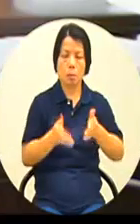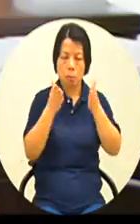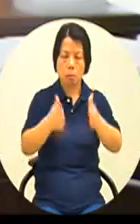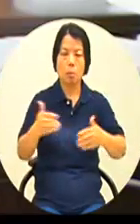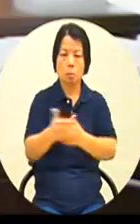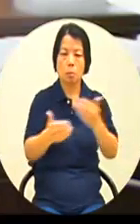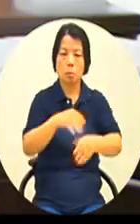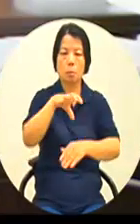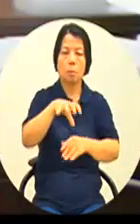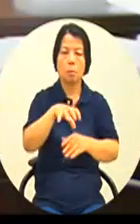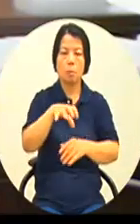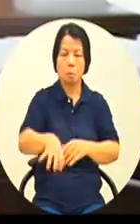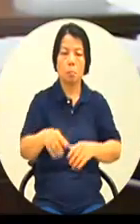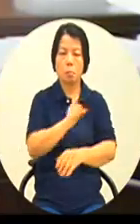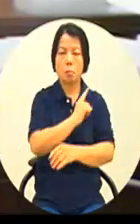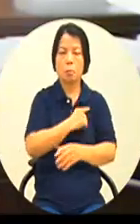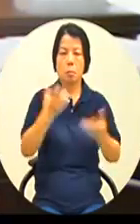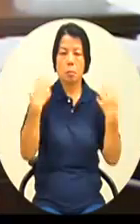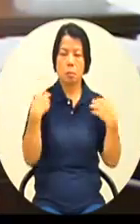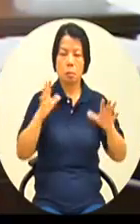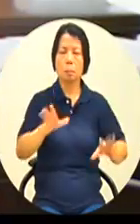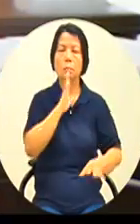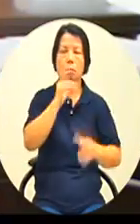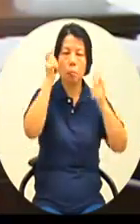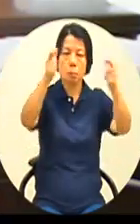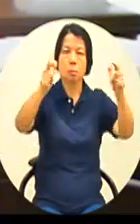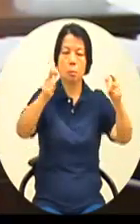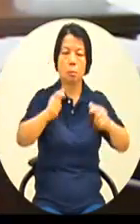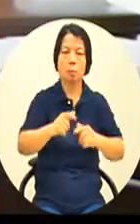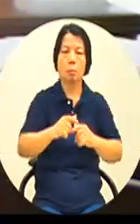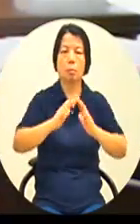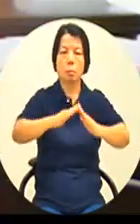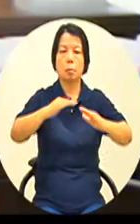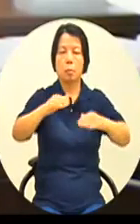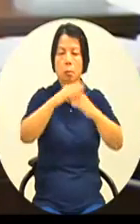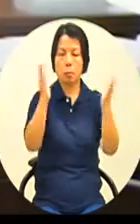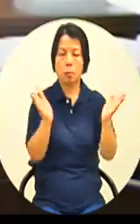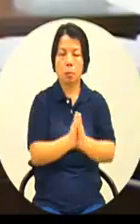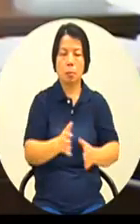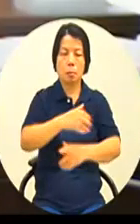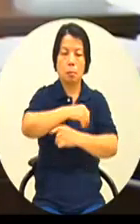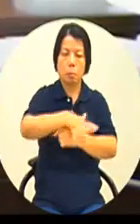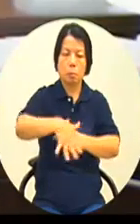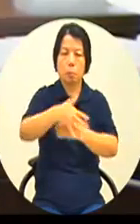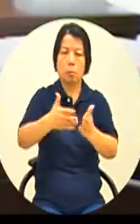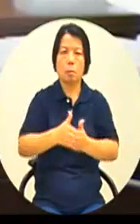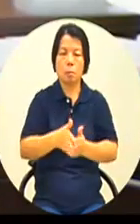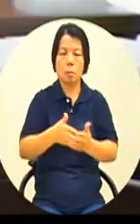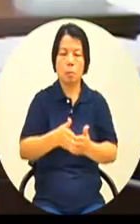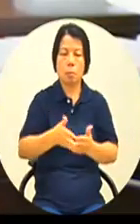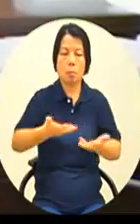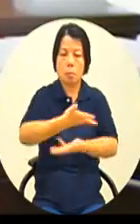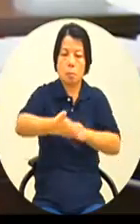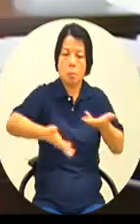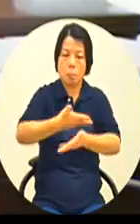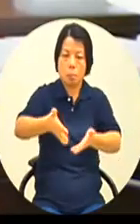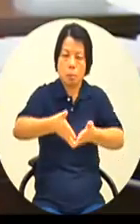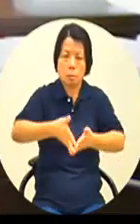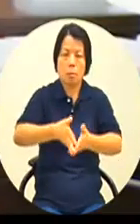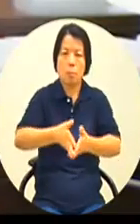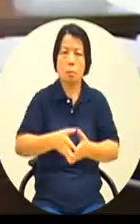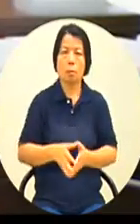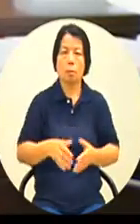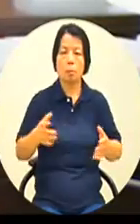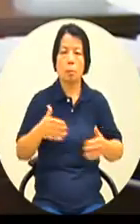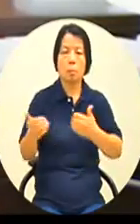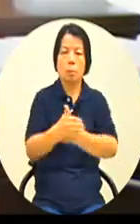的事情，它是高雄市所有的各局处要交汇的一个任务，只是交